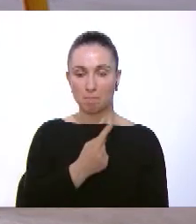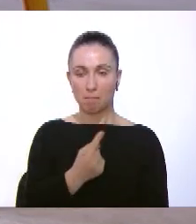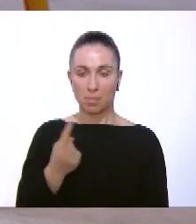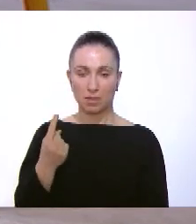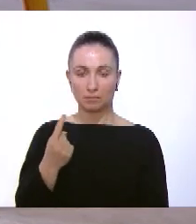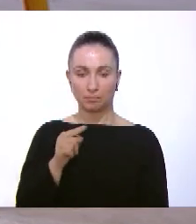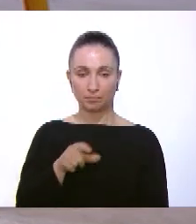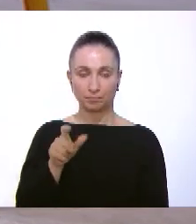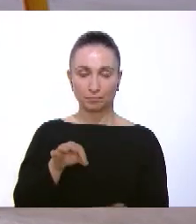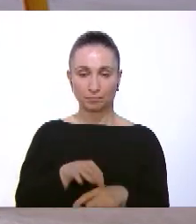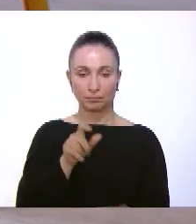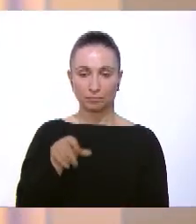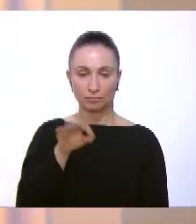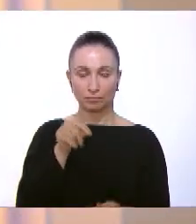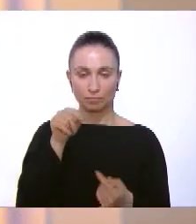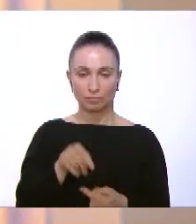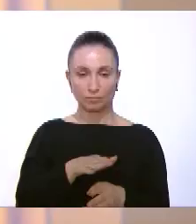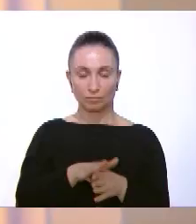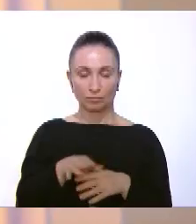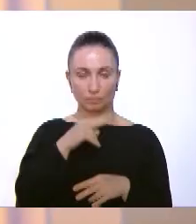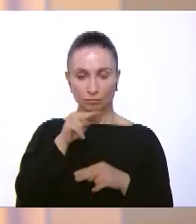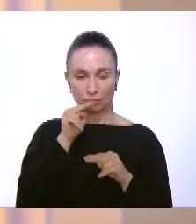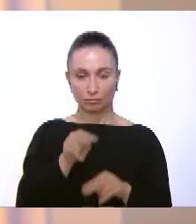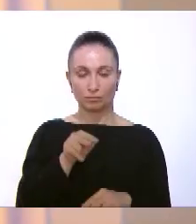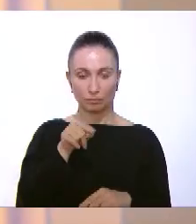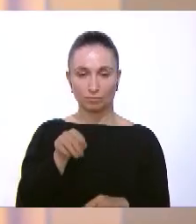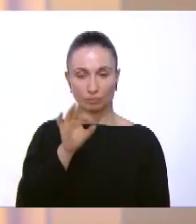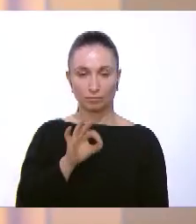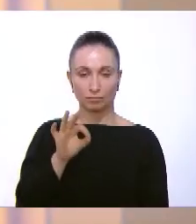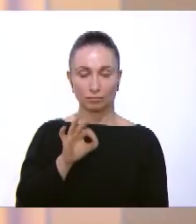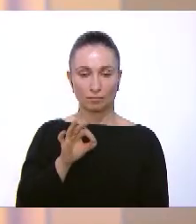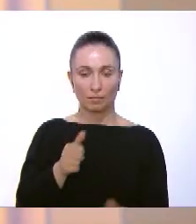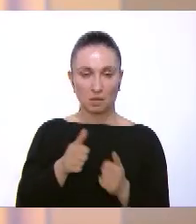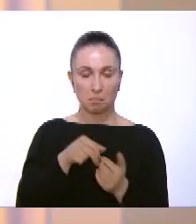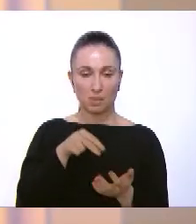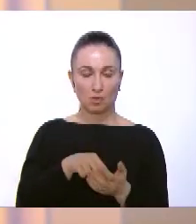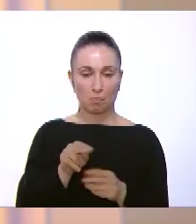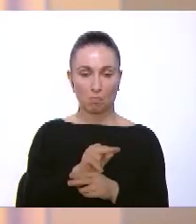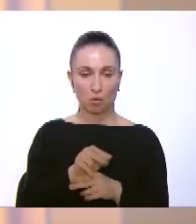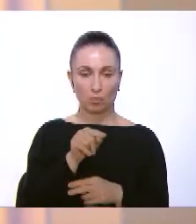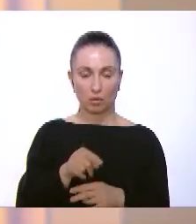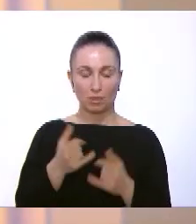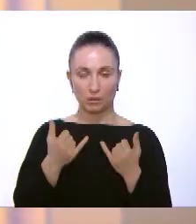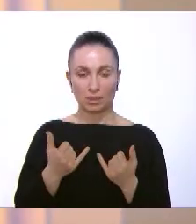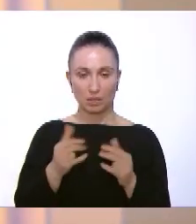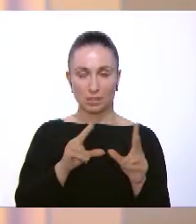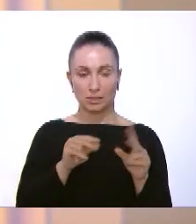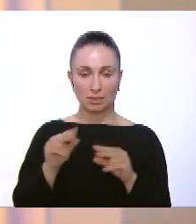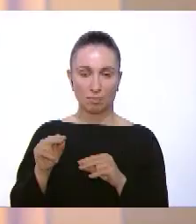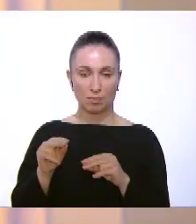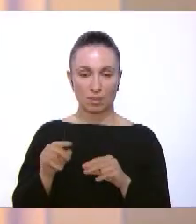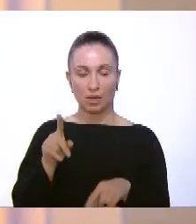პერსონალიზებული პაციენტზე სრულად ორიენტირებული მიდგომა და მკურნალობა. დღეს